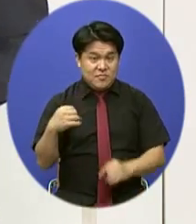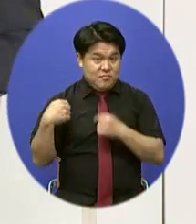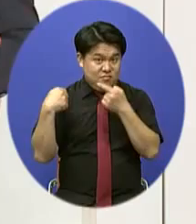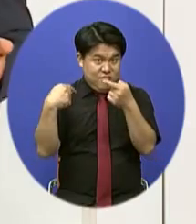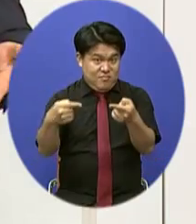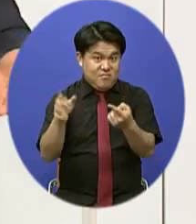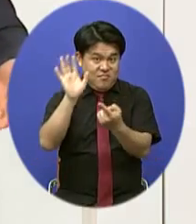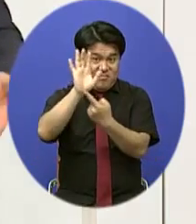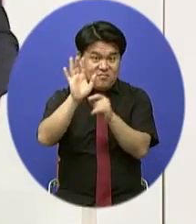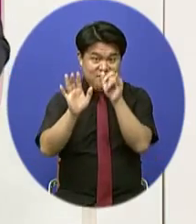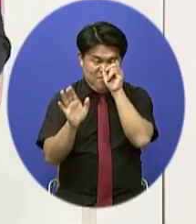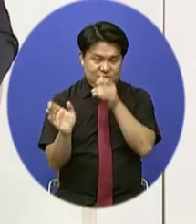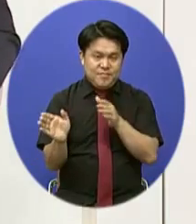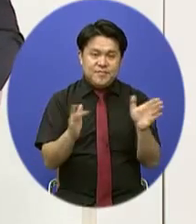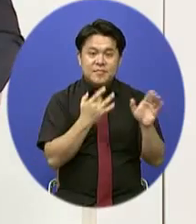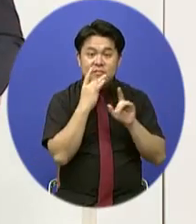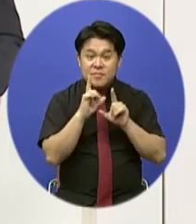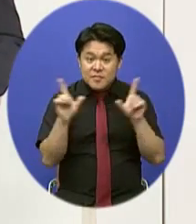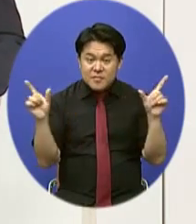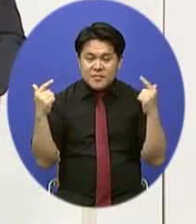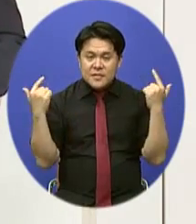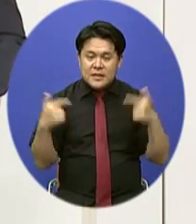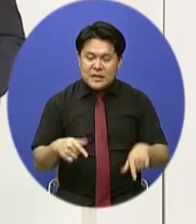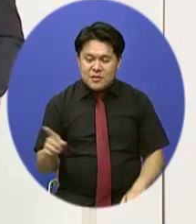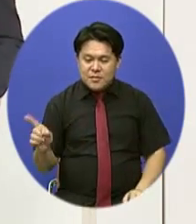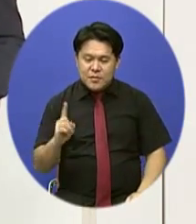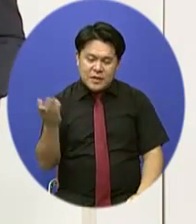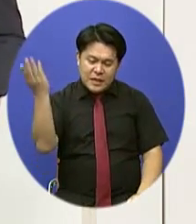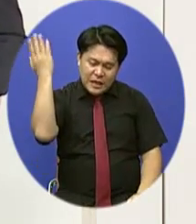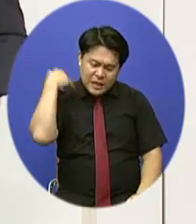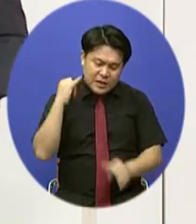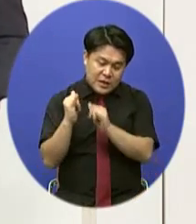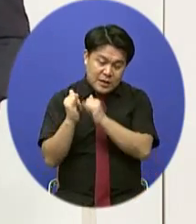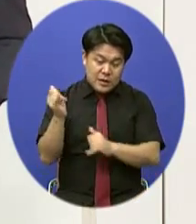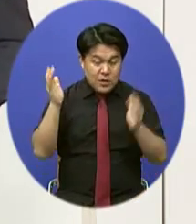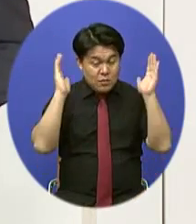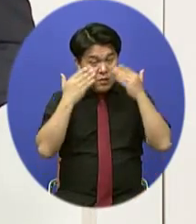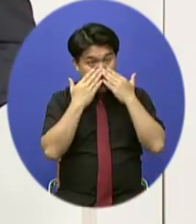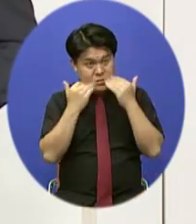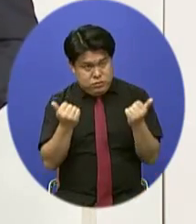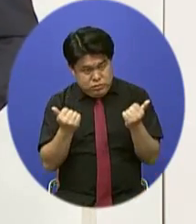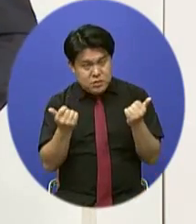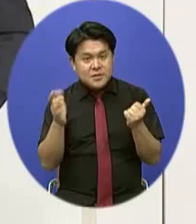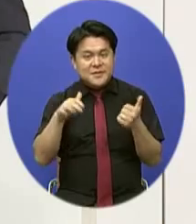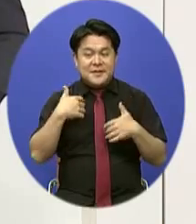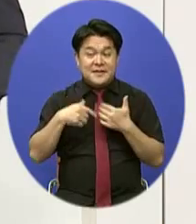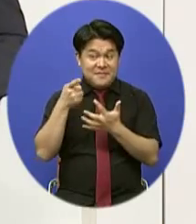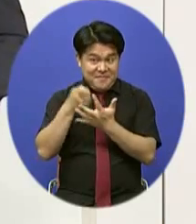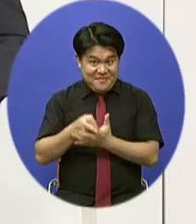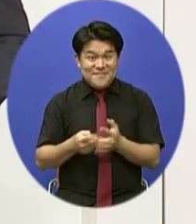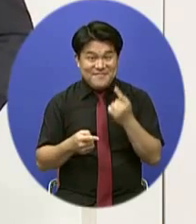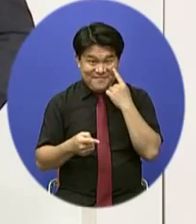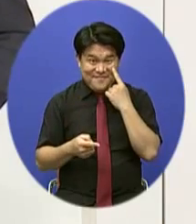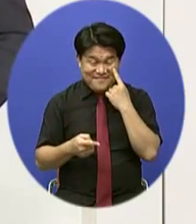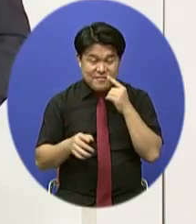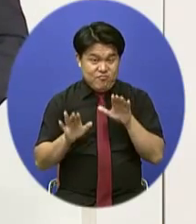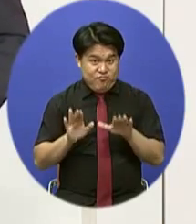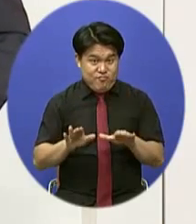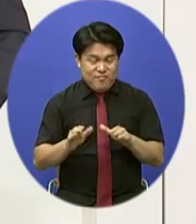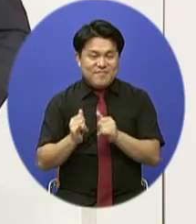이효정 씨. 네. 매주 화요일이면 네. 뭐 지루했던 역사를 우리가 네. 또 재미나게 함께 풀어보는 시간인데요. 네. 네. 한번 풀어볼까요?